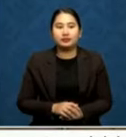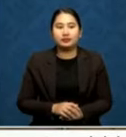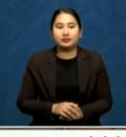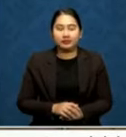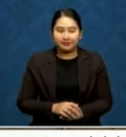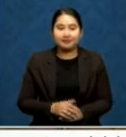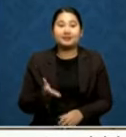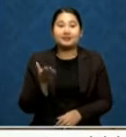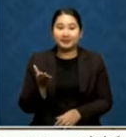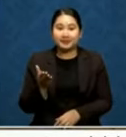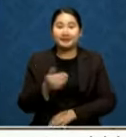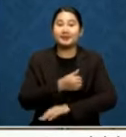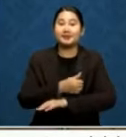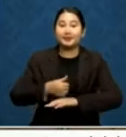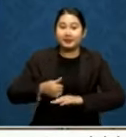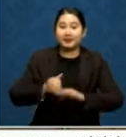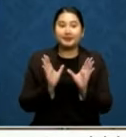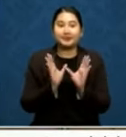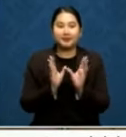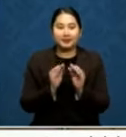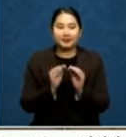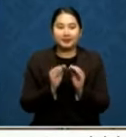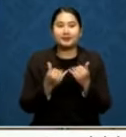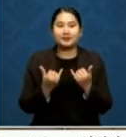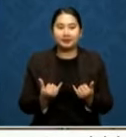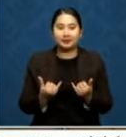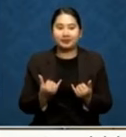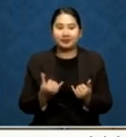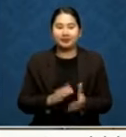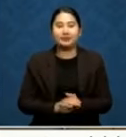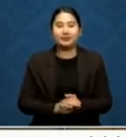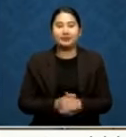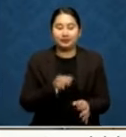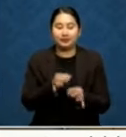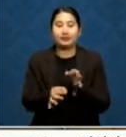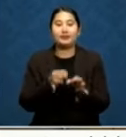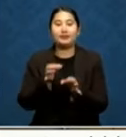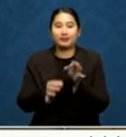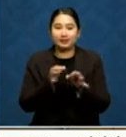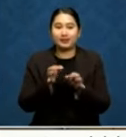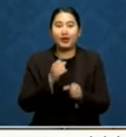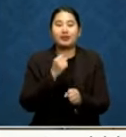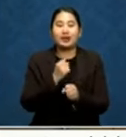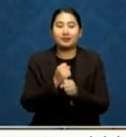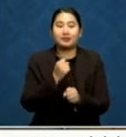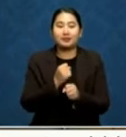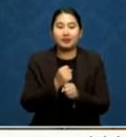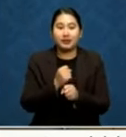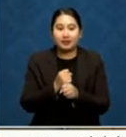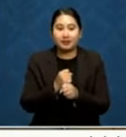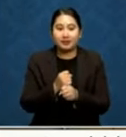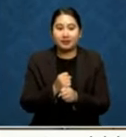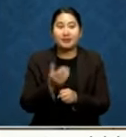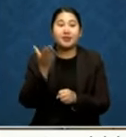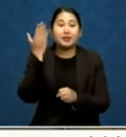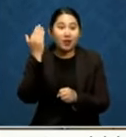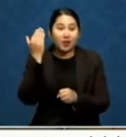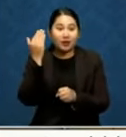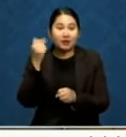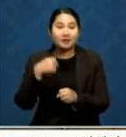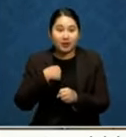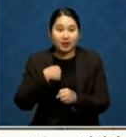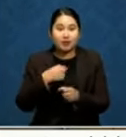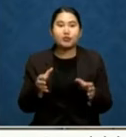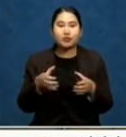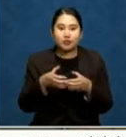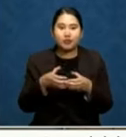ท่านอุตส่าห์มาที่สภาของเรานะครับได้ชี้แจงการปฏิบัติงานในสมัยที่พวกเรายังไม่ได้เข้